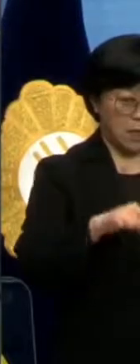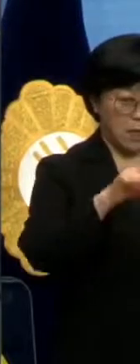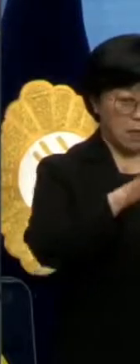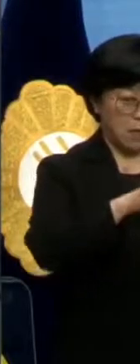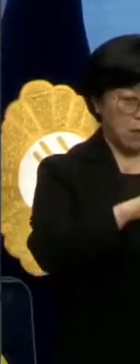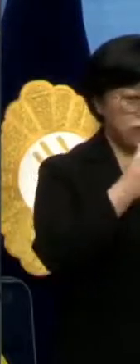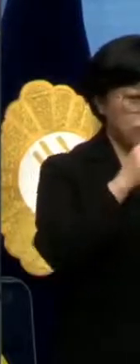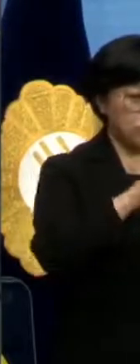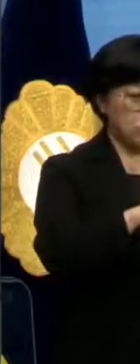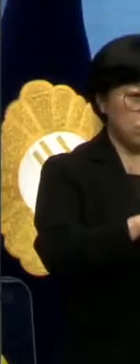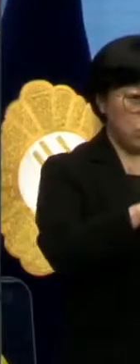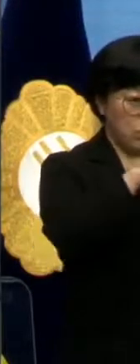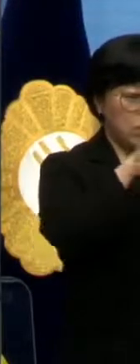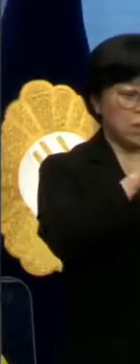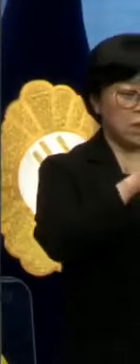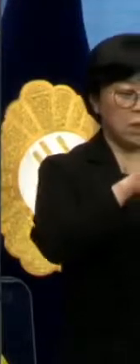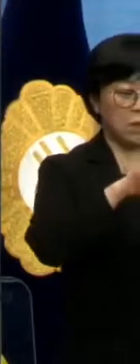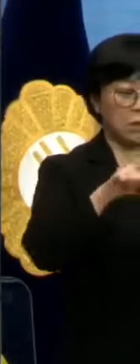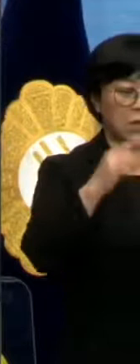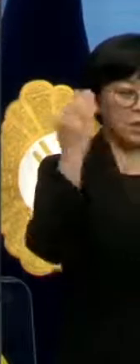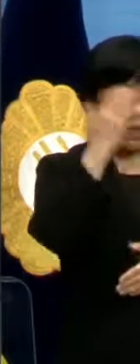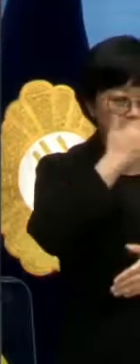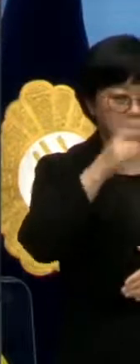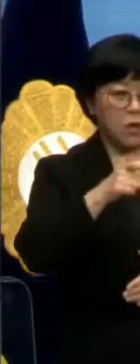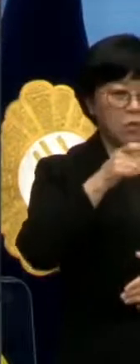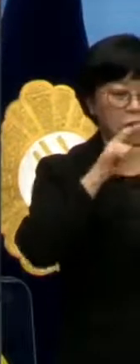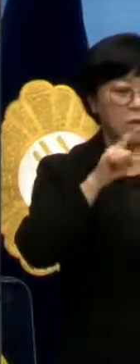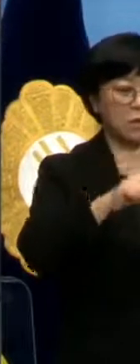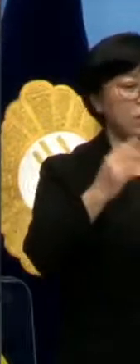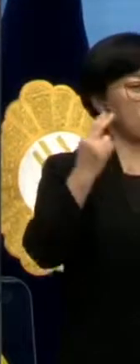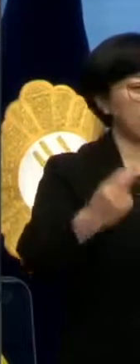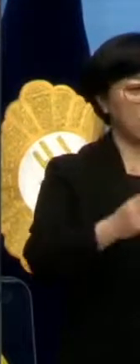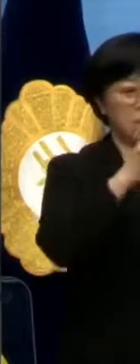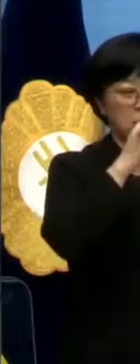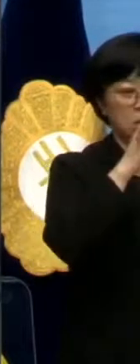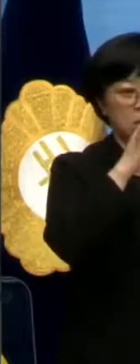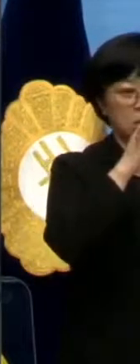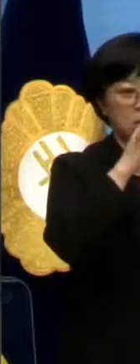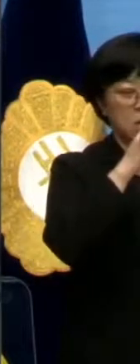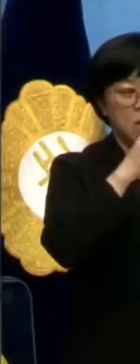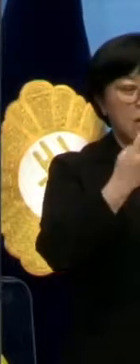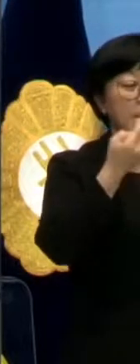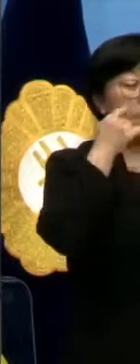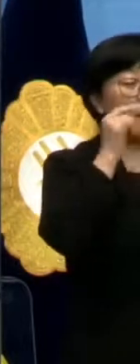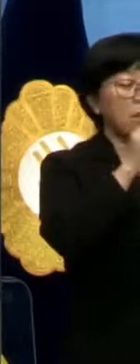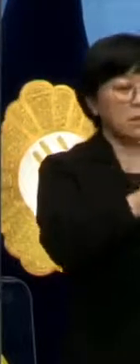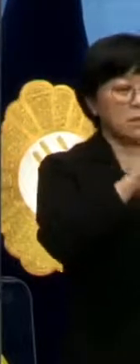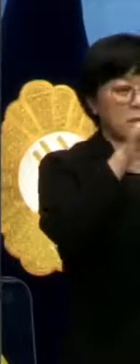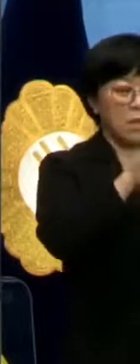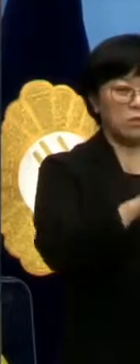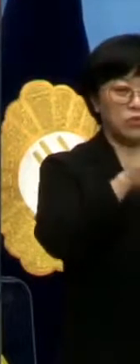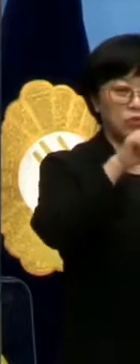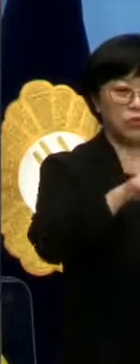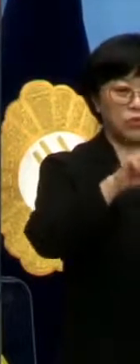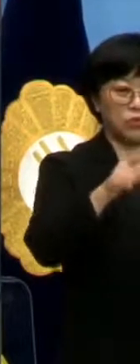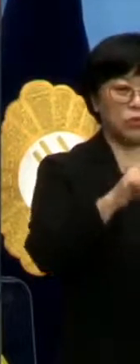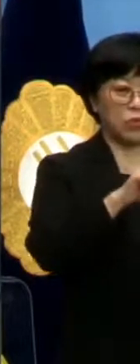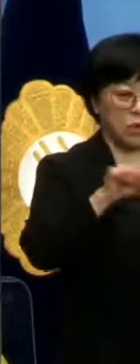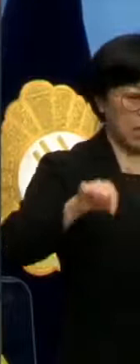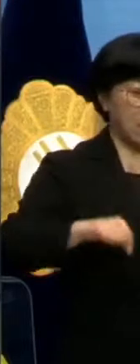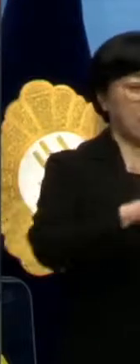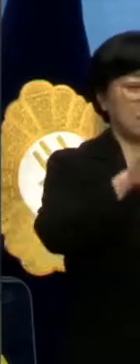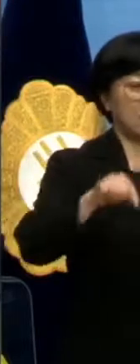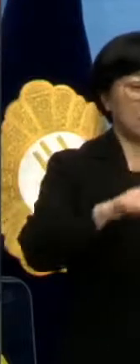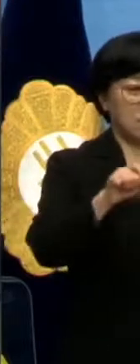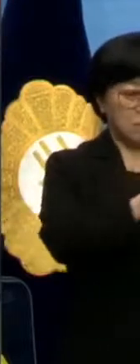정제된 배출 수는 애당초 비교대상이 아닙니다 검출된 삼중수소 는 원전 부진을